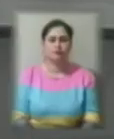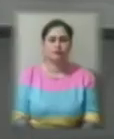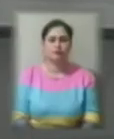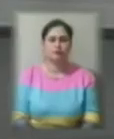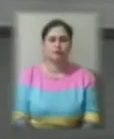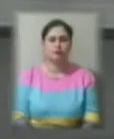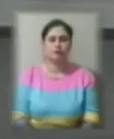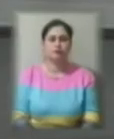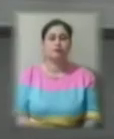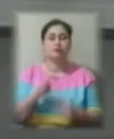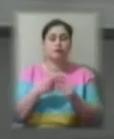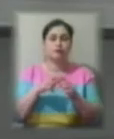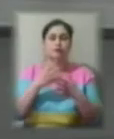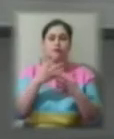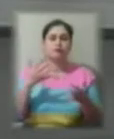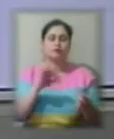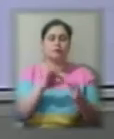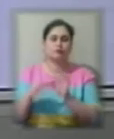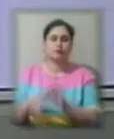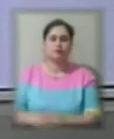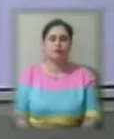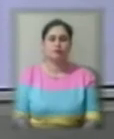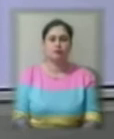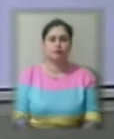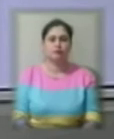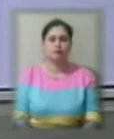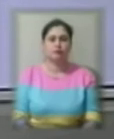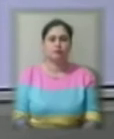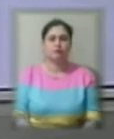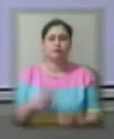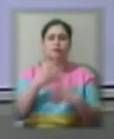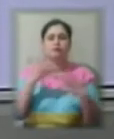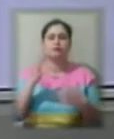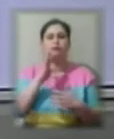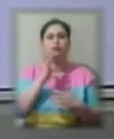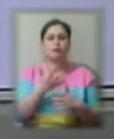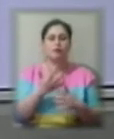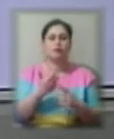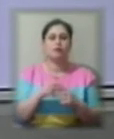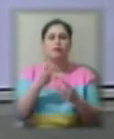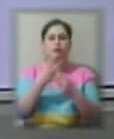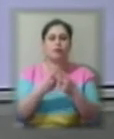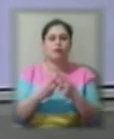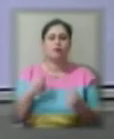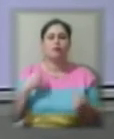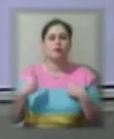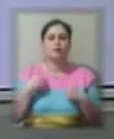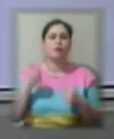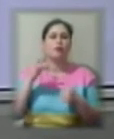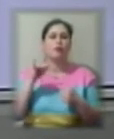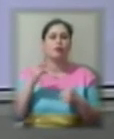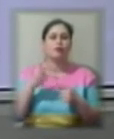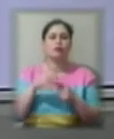А зараз про це та інше більш детальніше. Більше 5 років вив'язнені знущання, погрози та тортури.